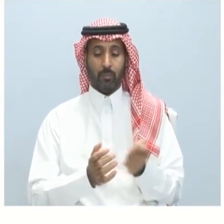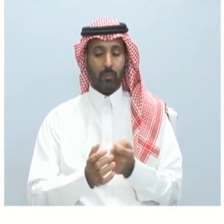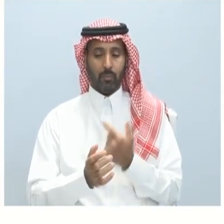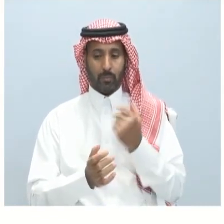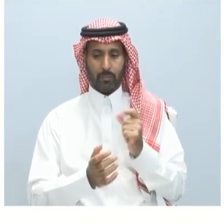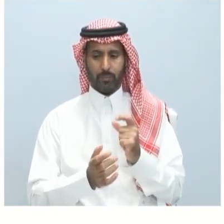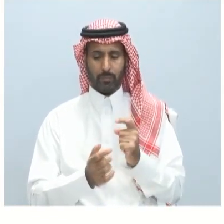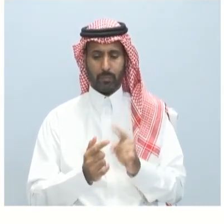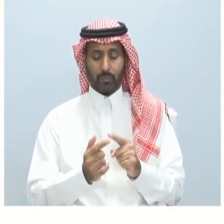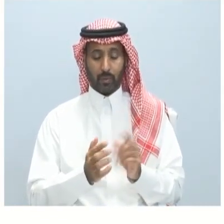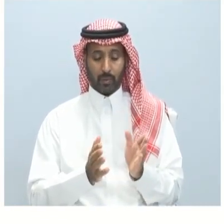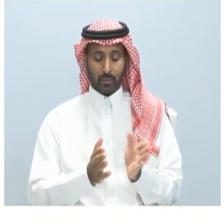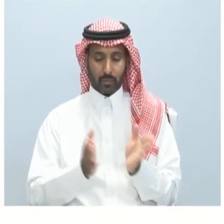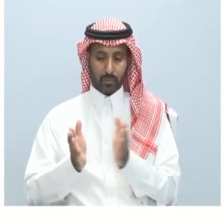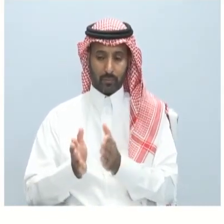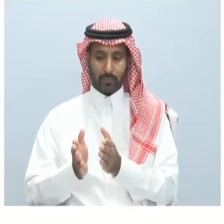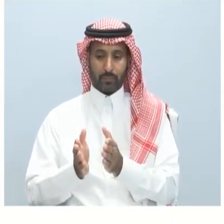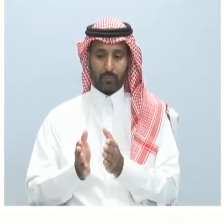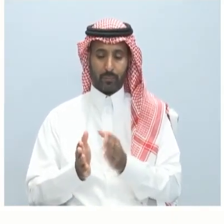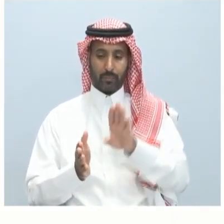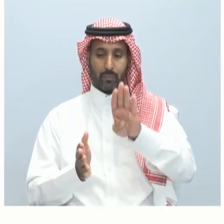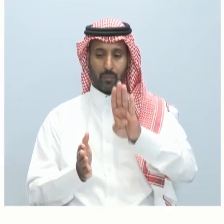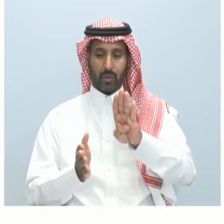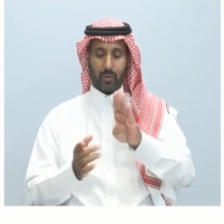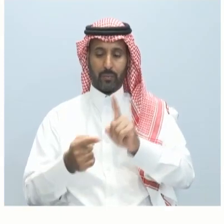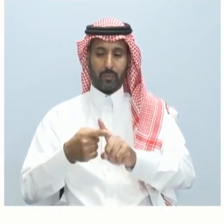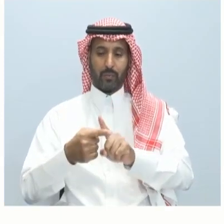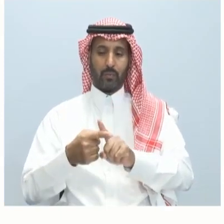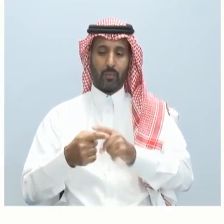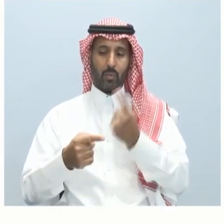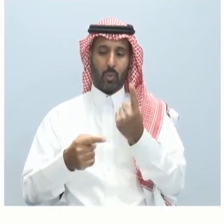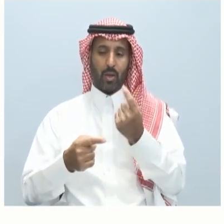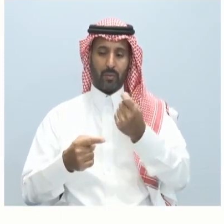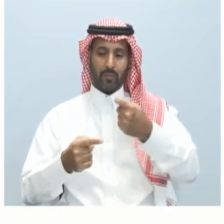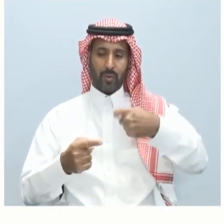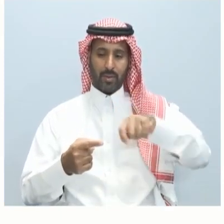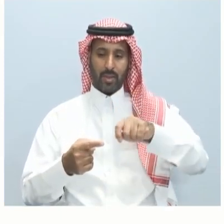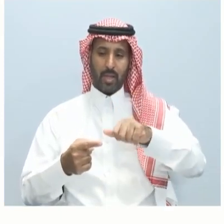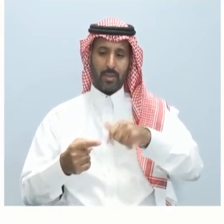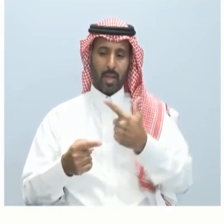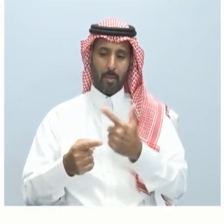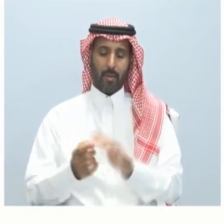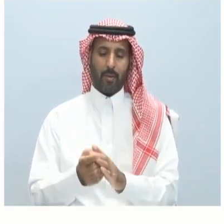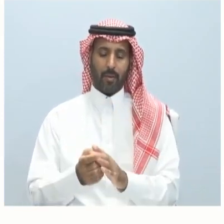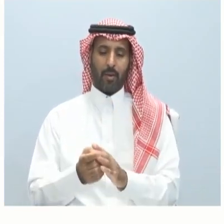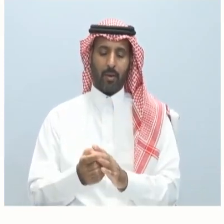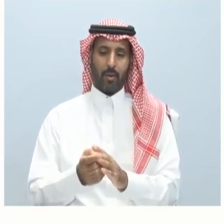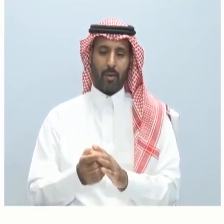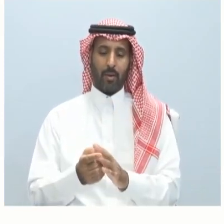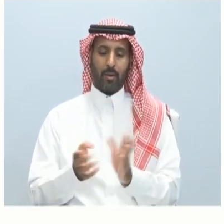المعادله لدينا في الطرف الايمن ك مضافا اليها 1.7 لكي